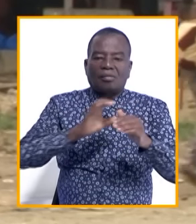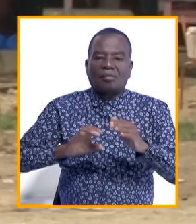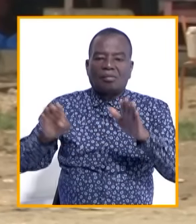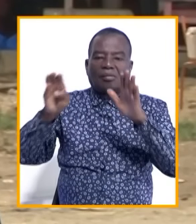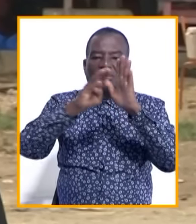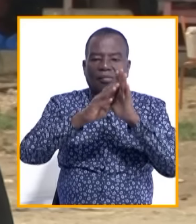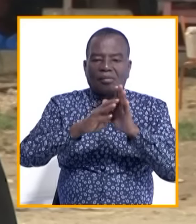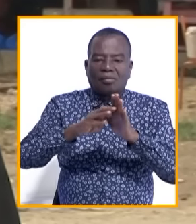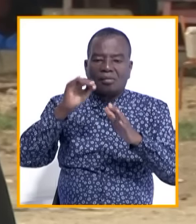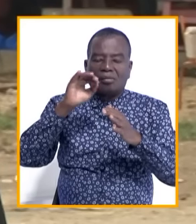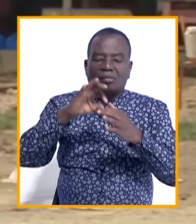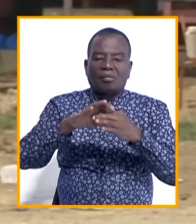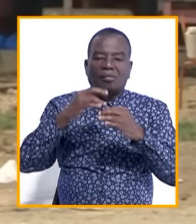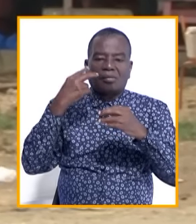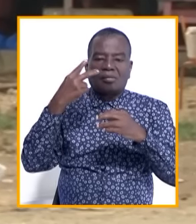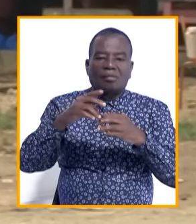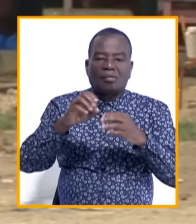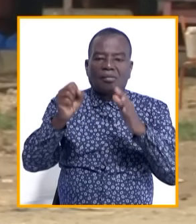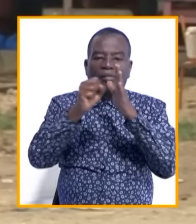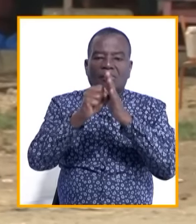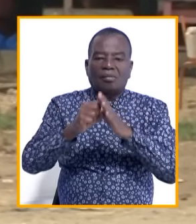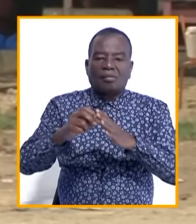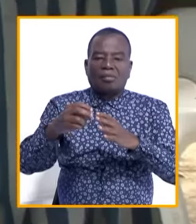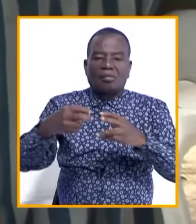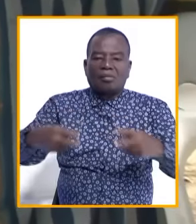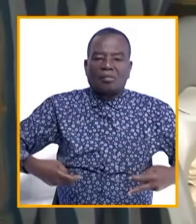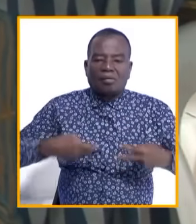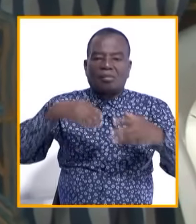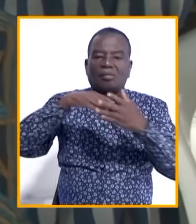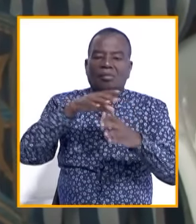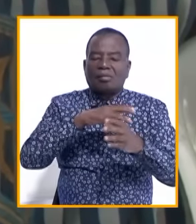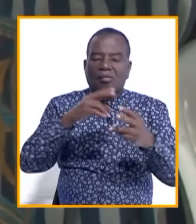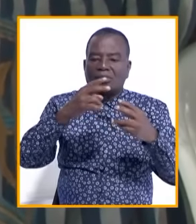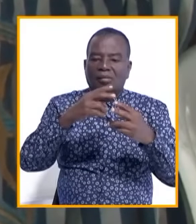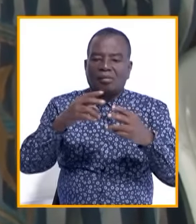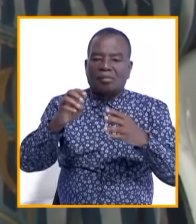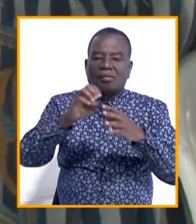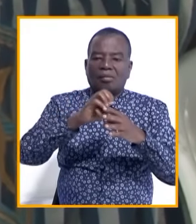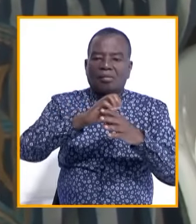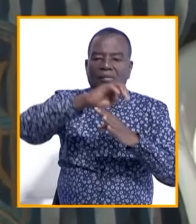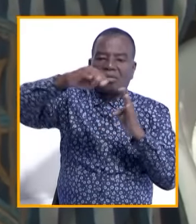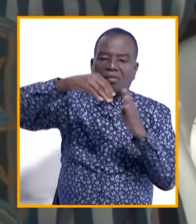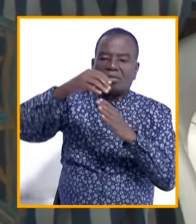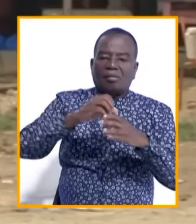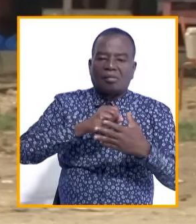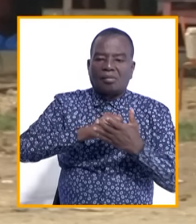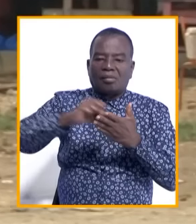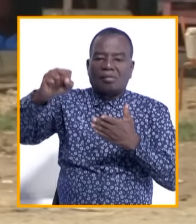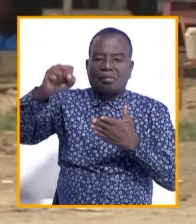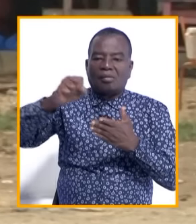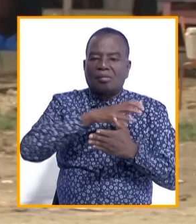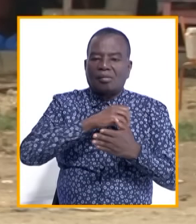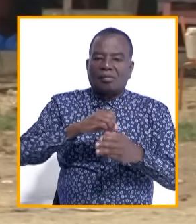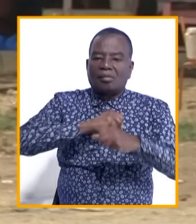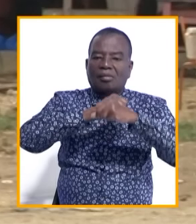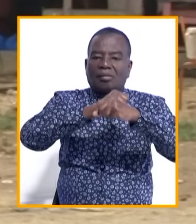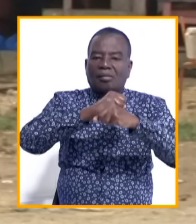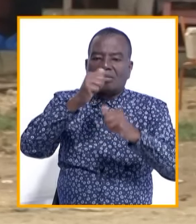de prestige, de saluer la pertinence de cette thématique, vu les symboles de renaissance de vie, d'environnement